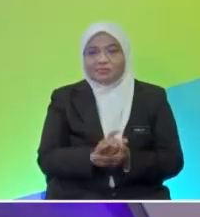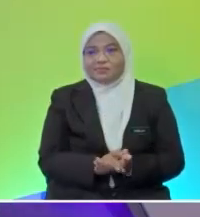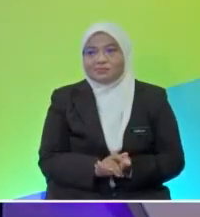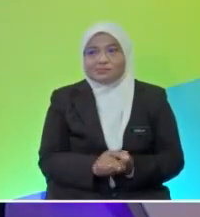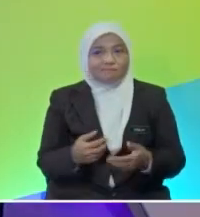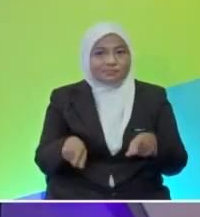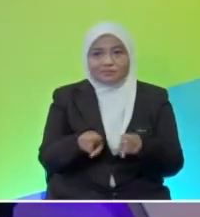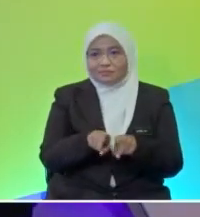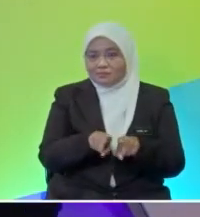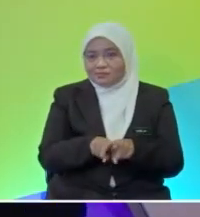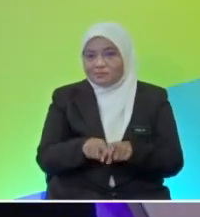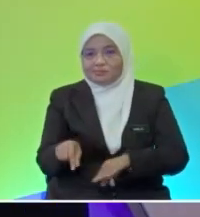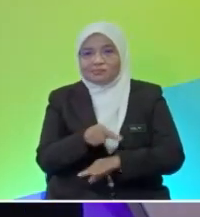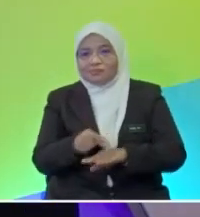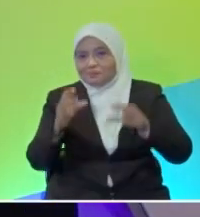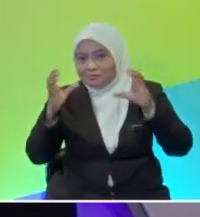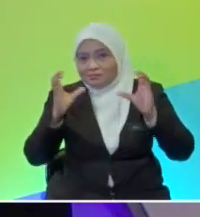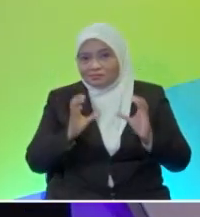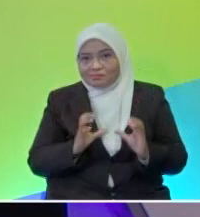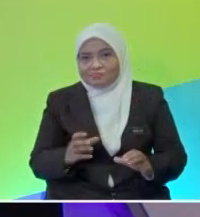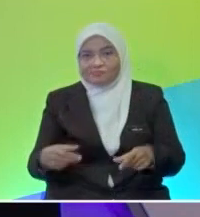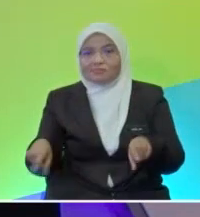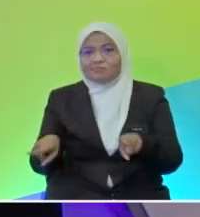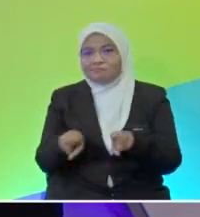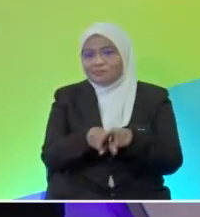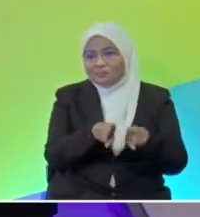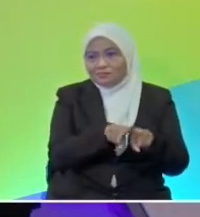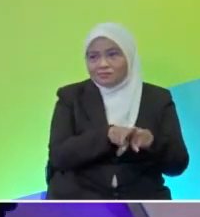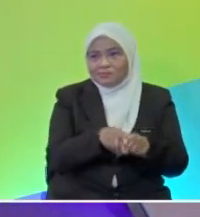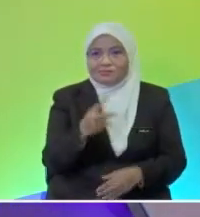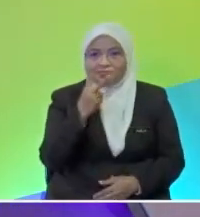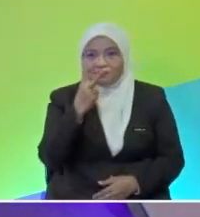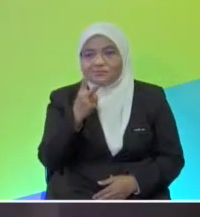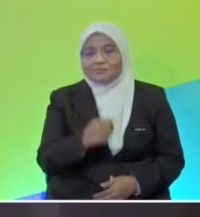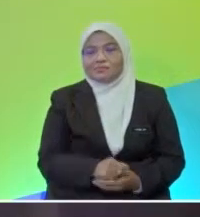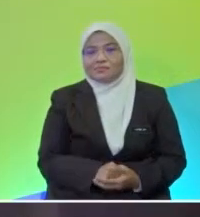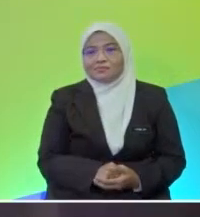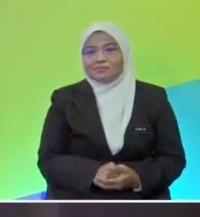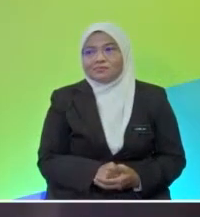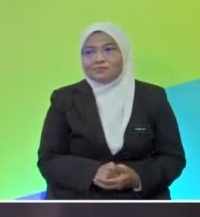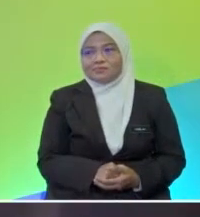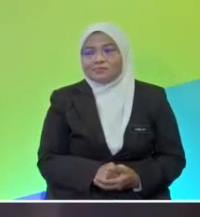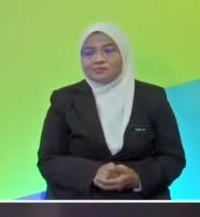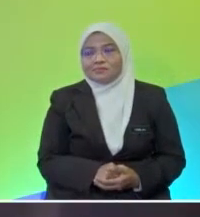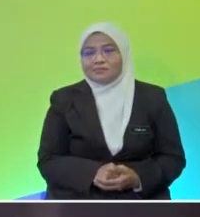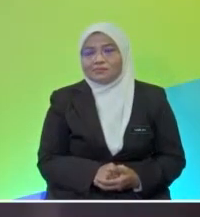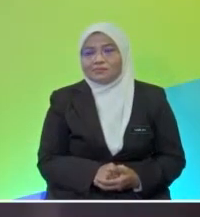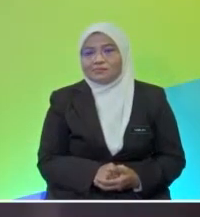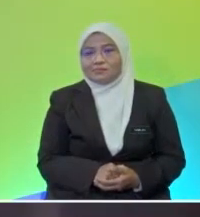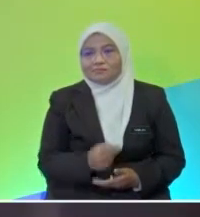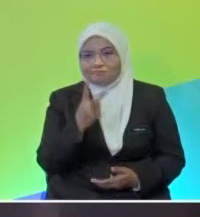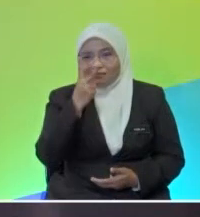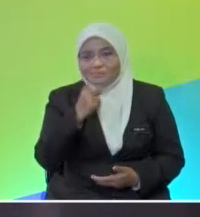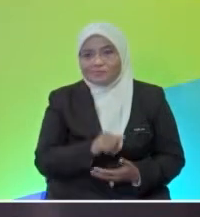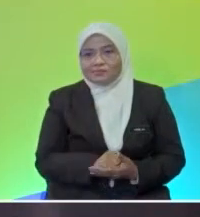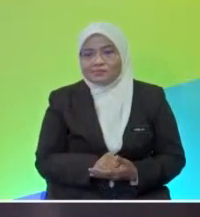tidak dapat Kenapa ada tadi kayak kita ada Utara itu oke Tunjukkan